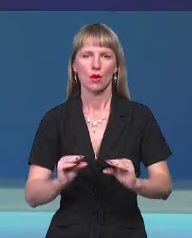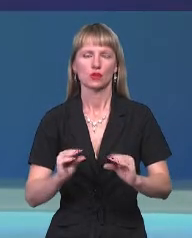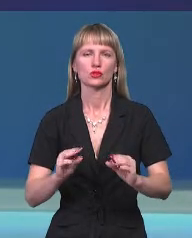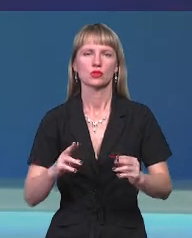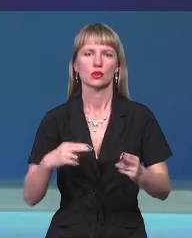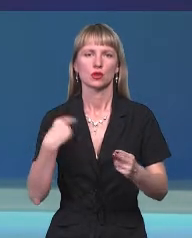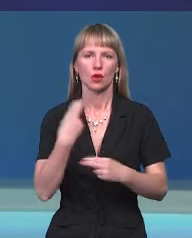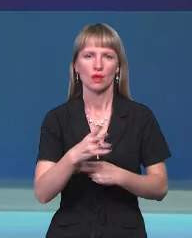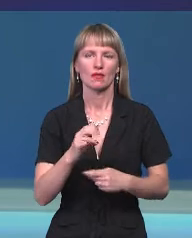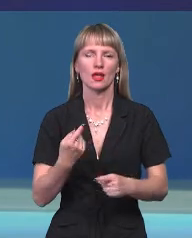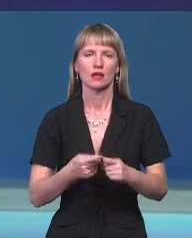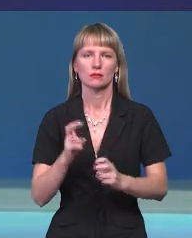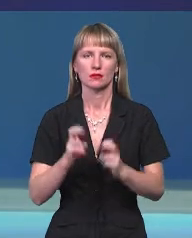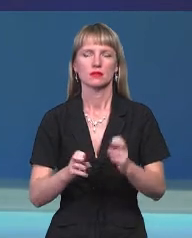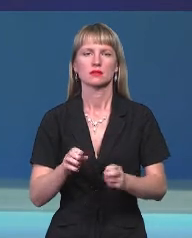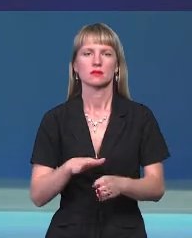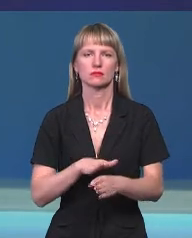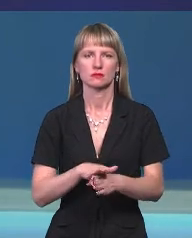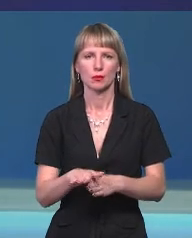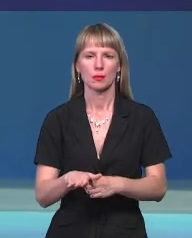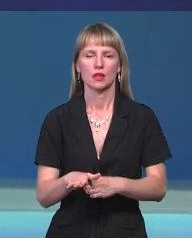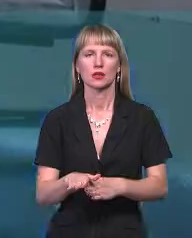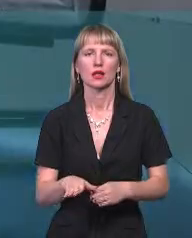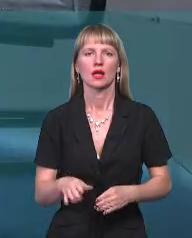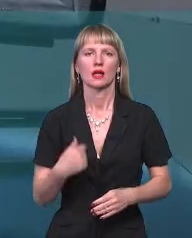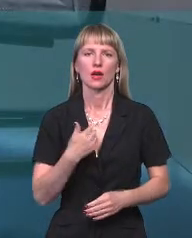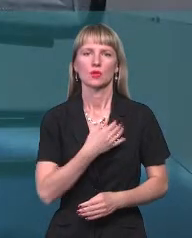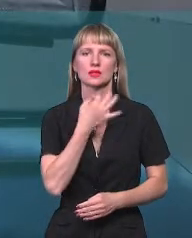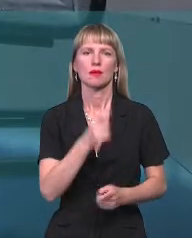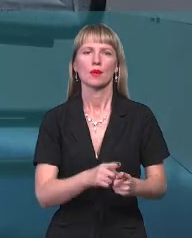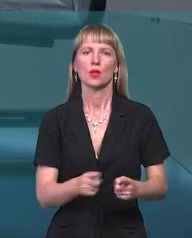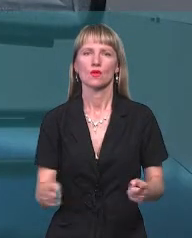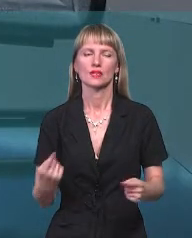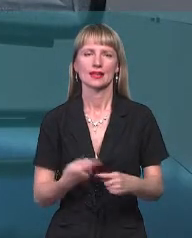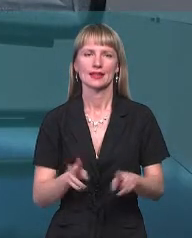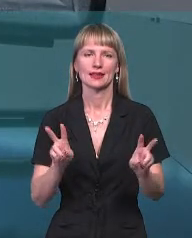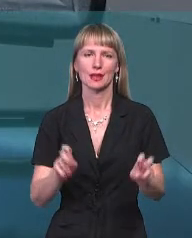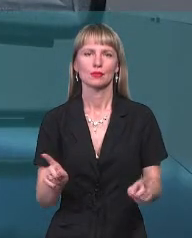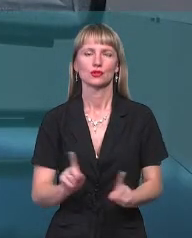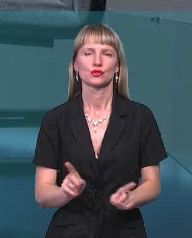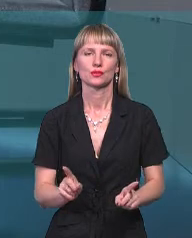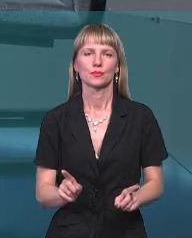вирішена. Ну, а я хотів би сказати якраз в продовження цієї теми, що